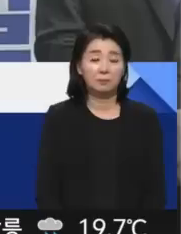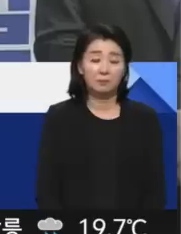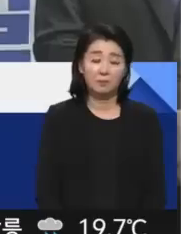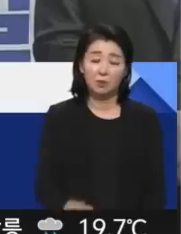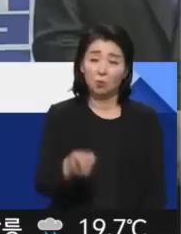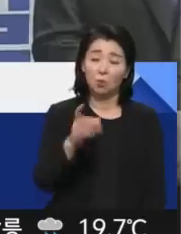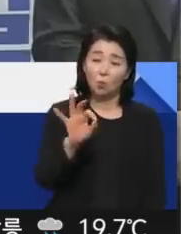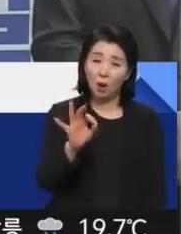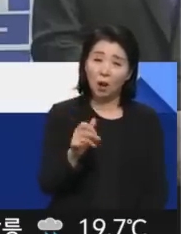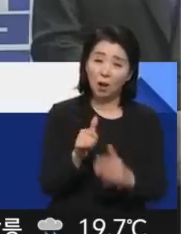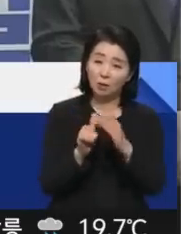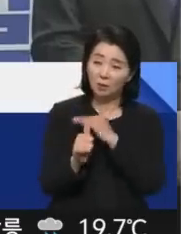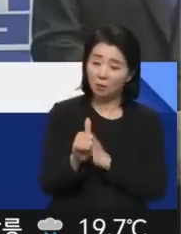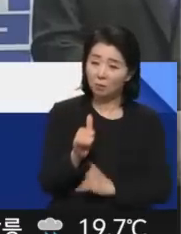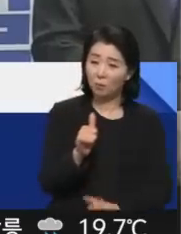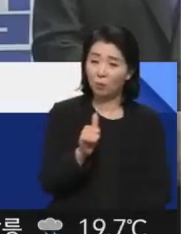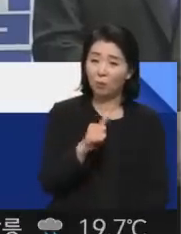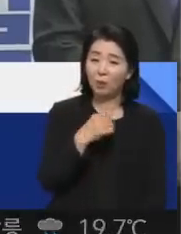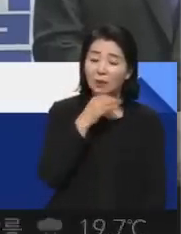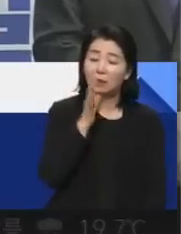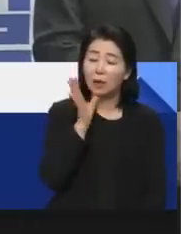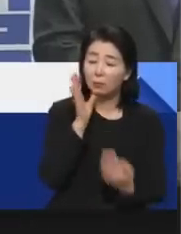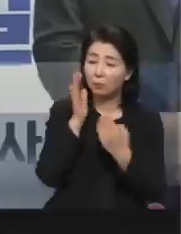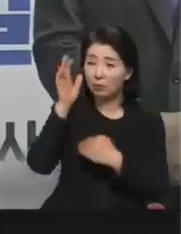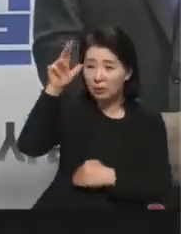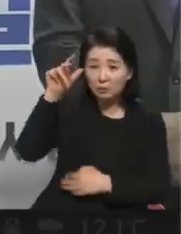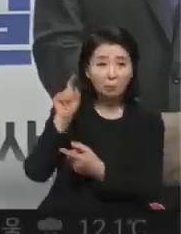황교안 대표님도 연세가 좀 드시니까 치매가 오는 것 같아.